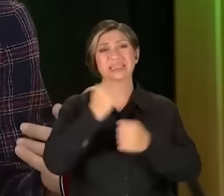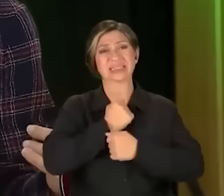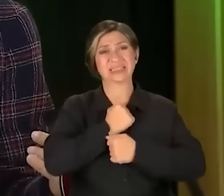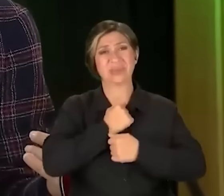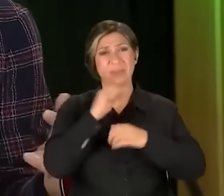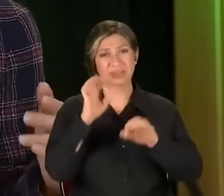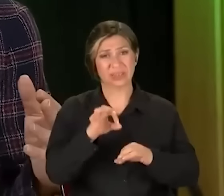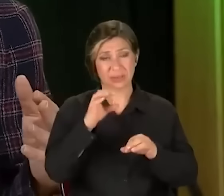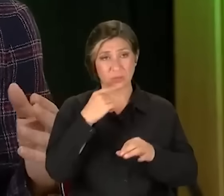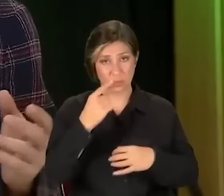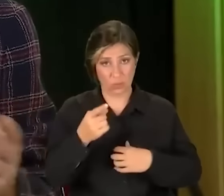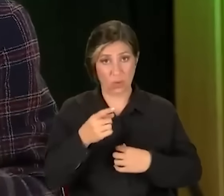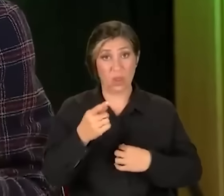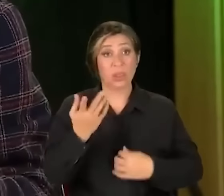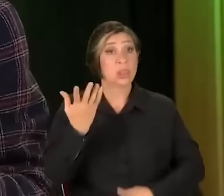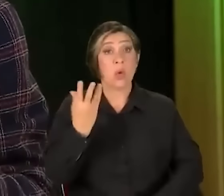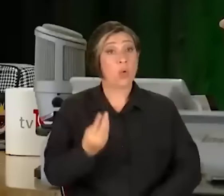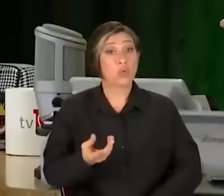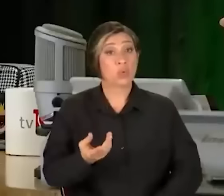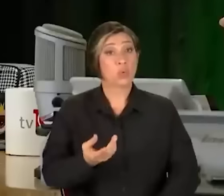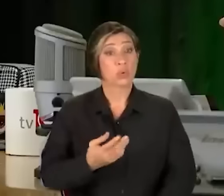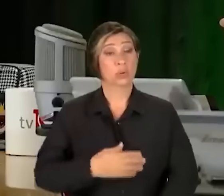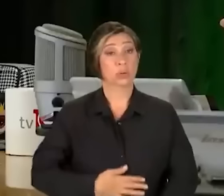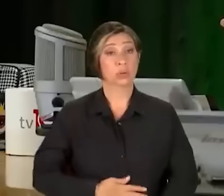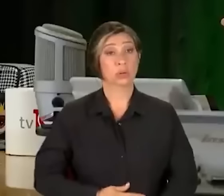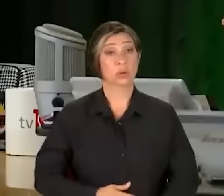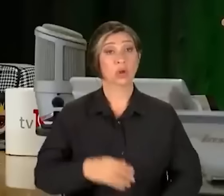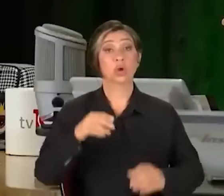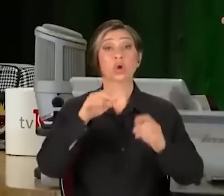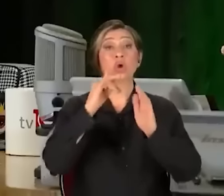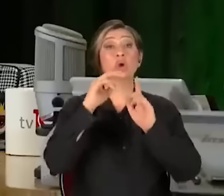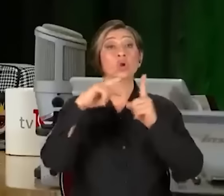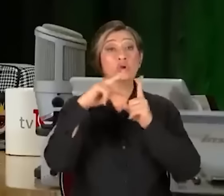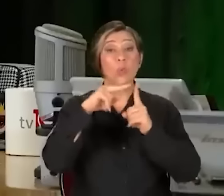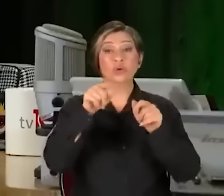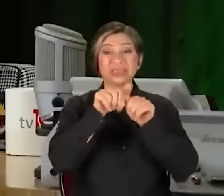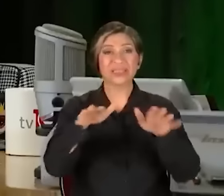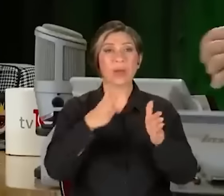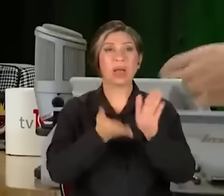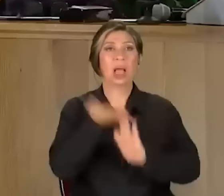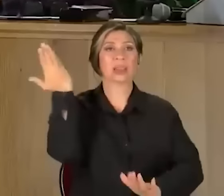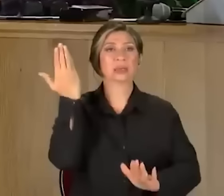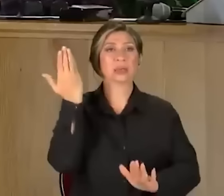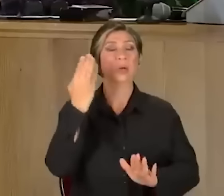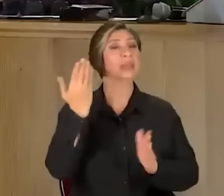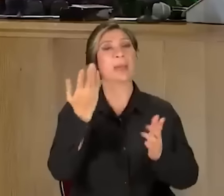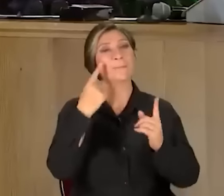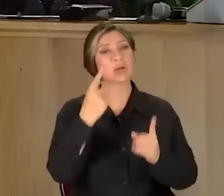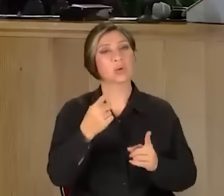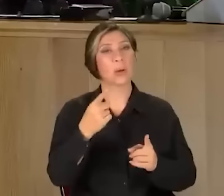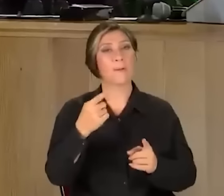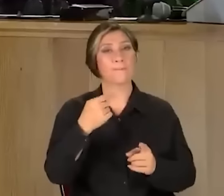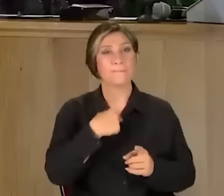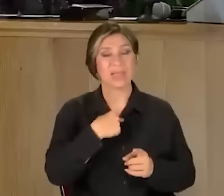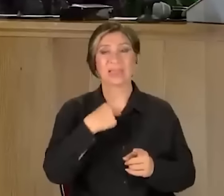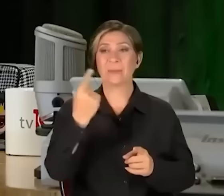bile kaydırıyorlar şey yapıyorlar. Ne oldu sonra? YouTube o sistemi yok etti. Çünkü YouTube sisteme şöyle bakıyor.